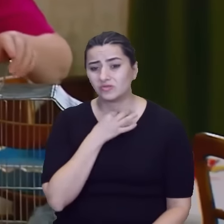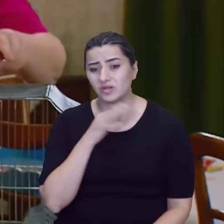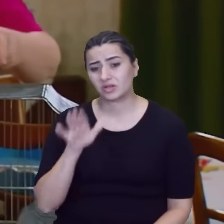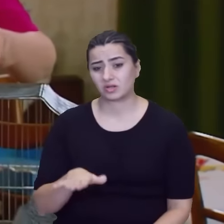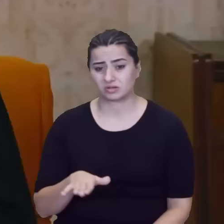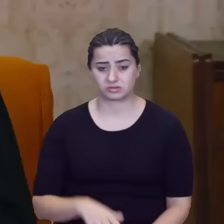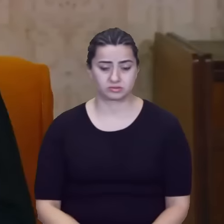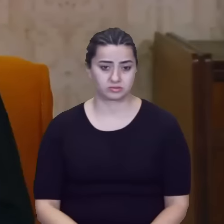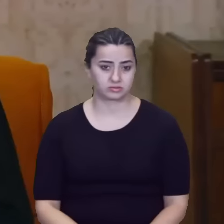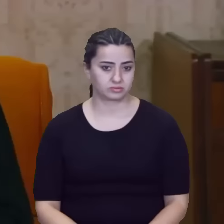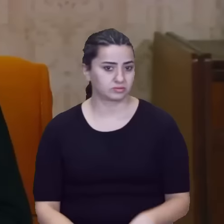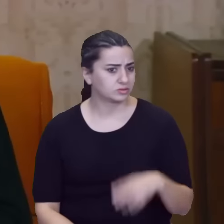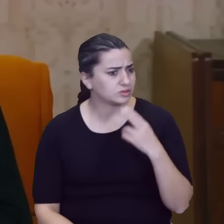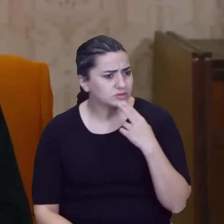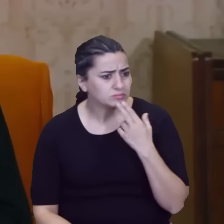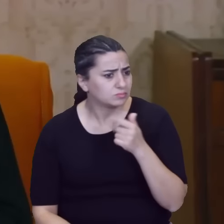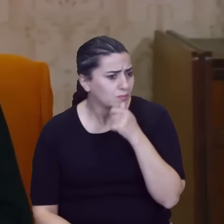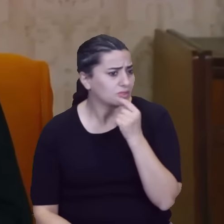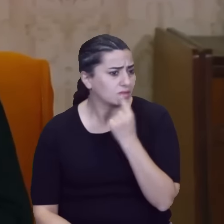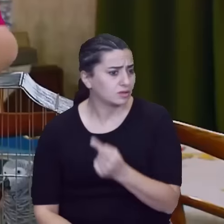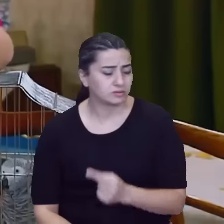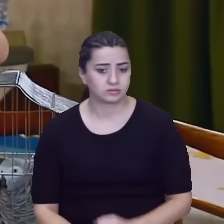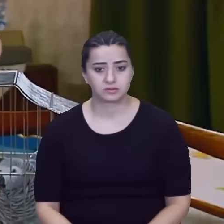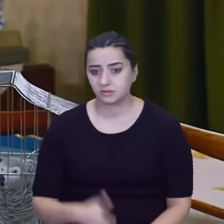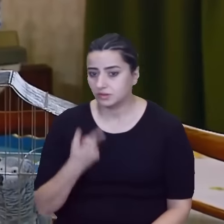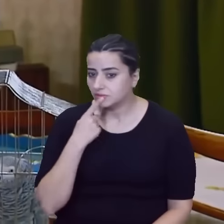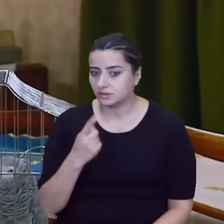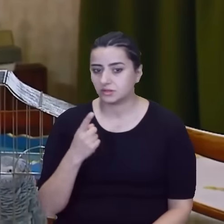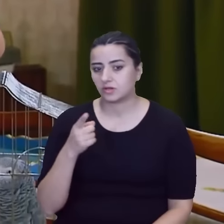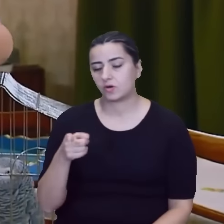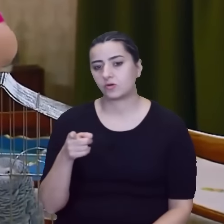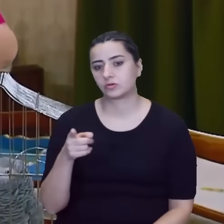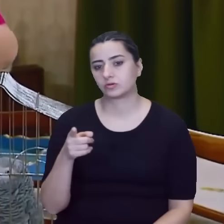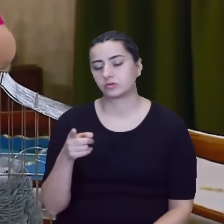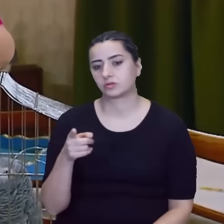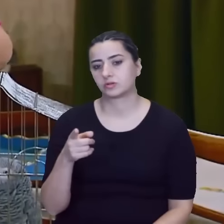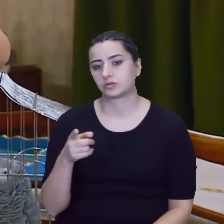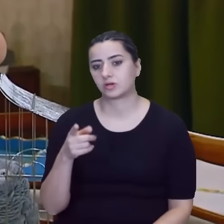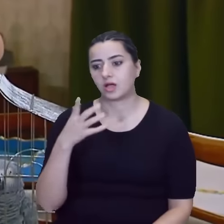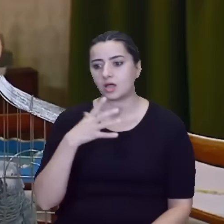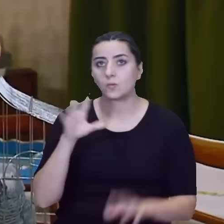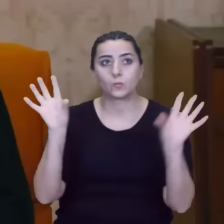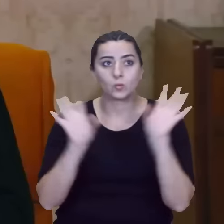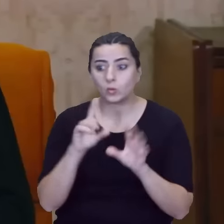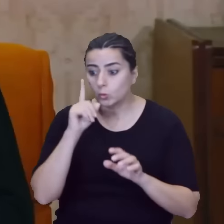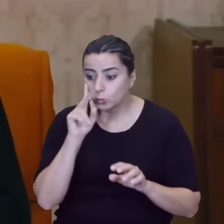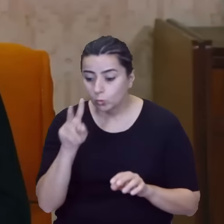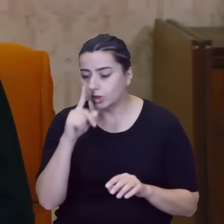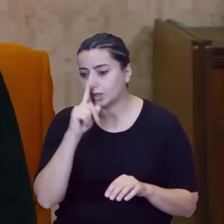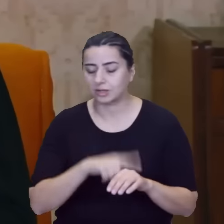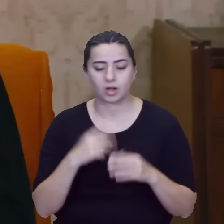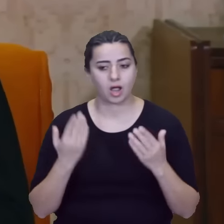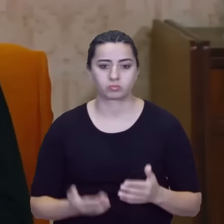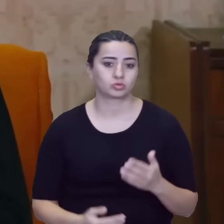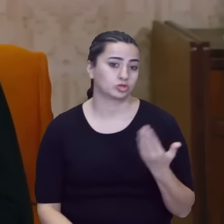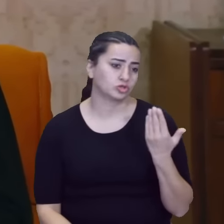lütfen kalsın. Kızım ne diyeceğiz babana? Ya ne diyeceğiz? O da belki çektiğini anlayınca kalsın der. Ha, iyi,